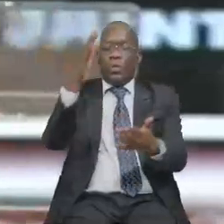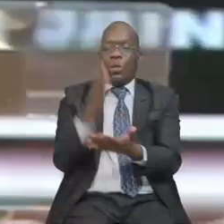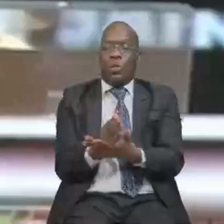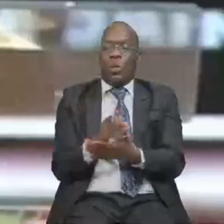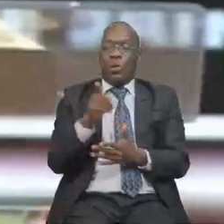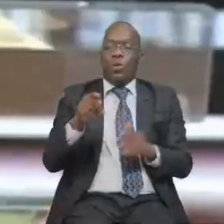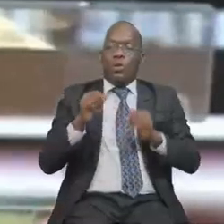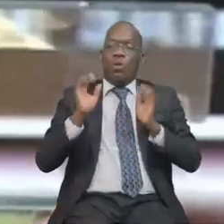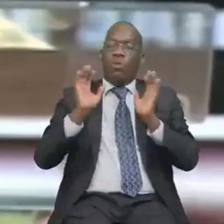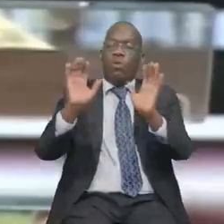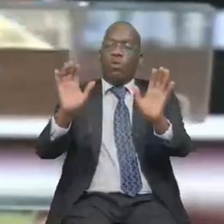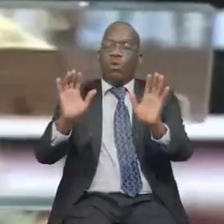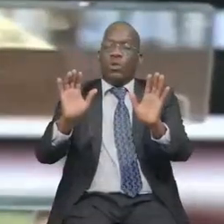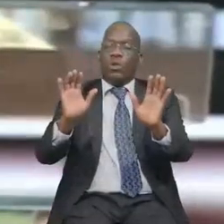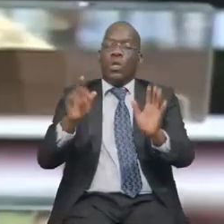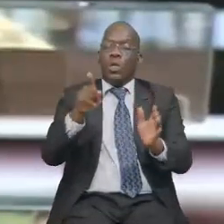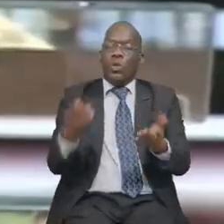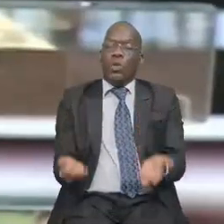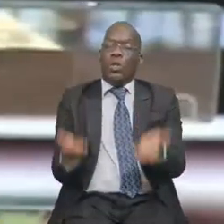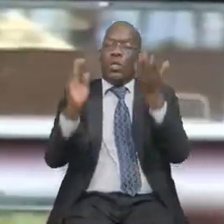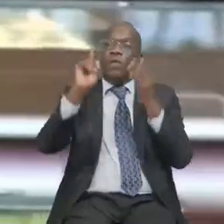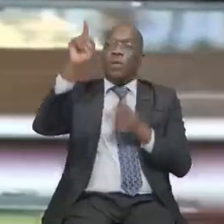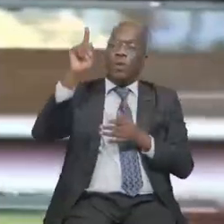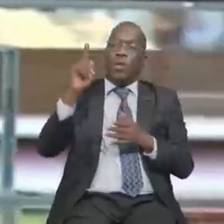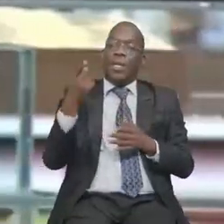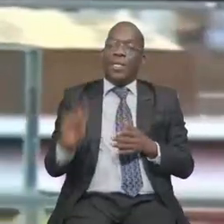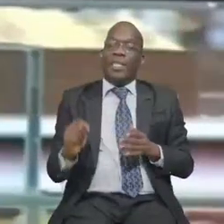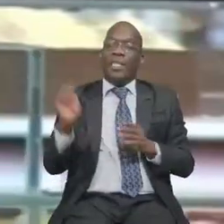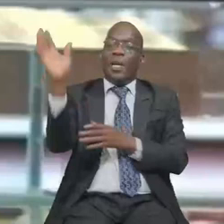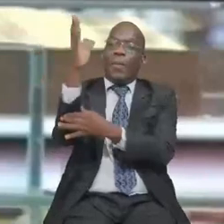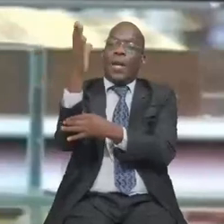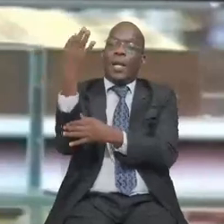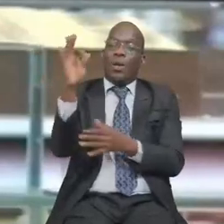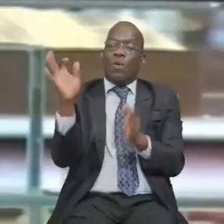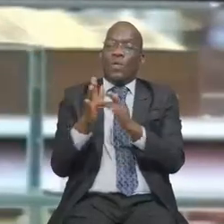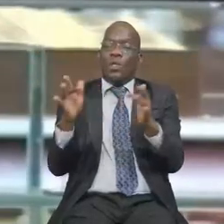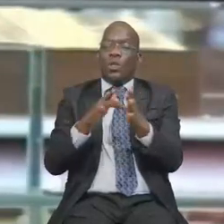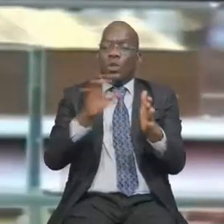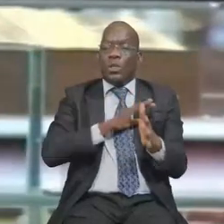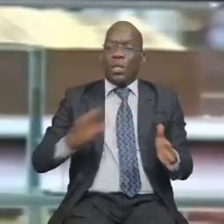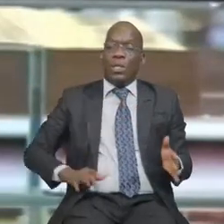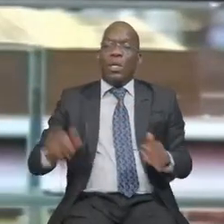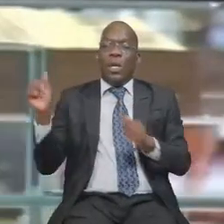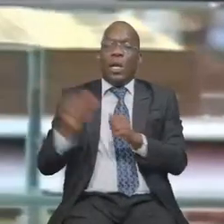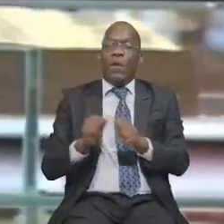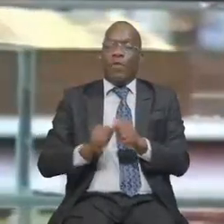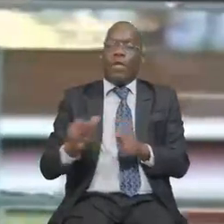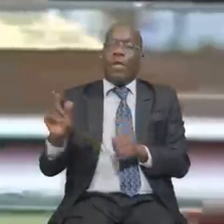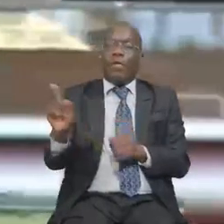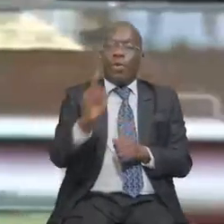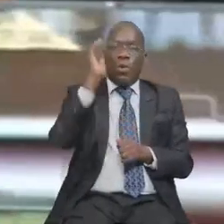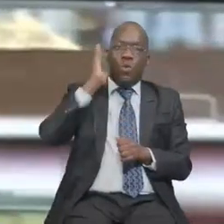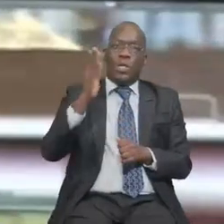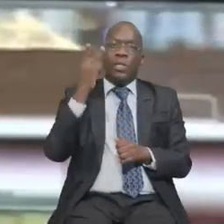Élève davantage. Tu élèves davantage la bannière de Jésus-Christ. Tout le monde doit voir. Tout le monde